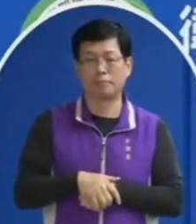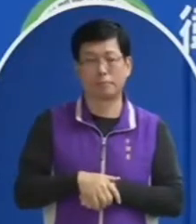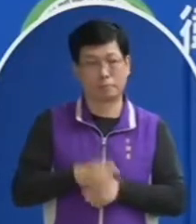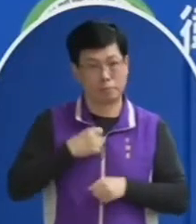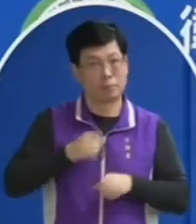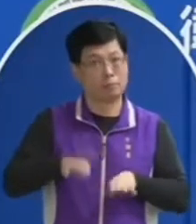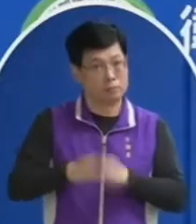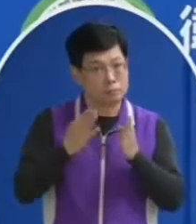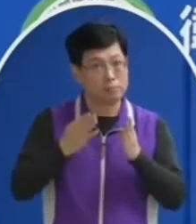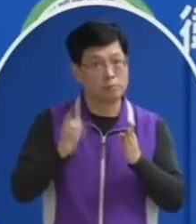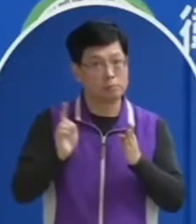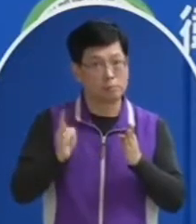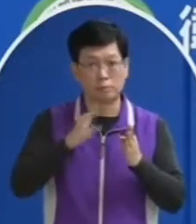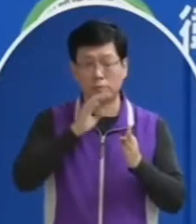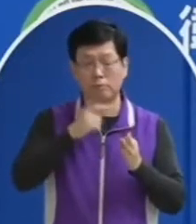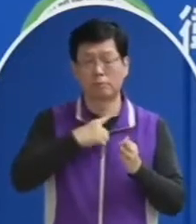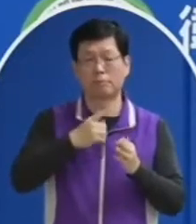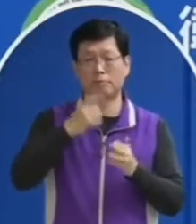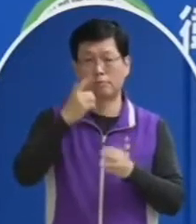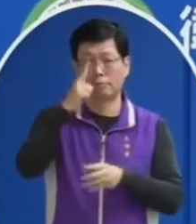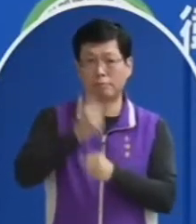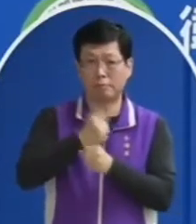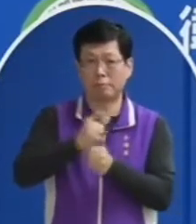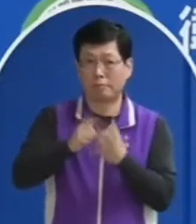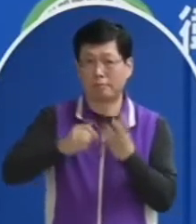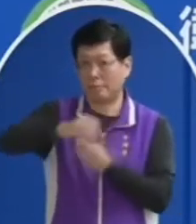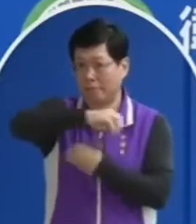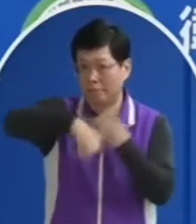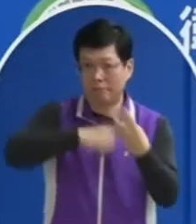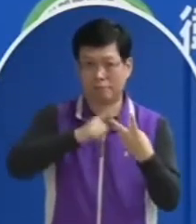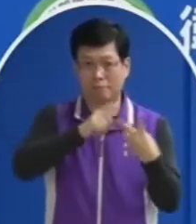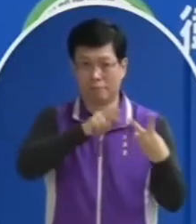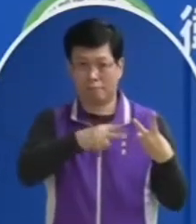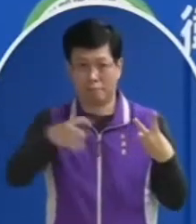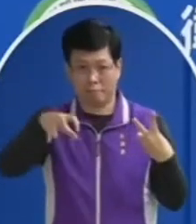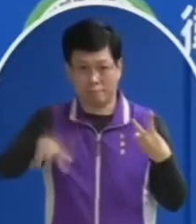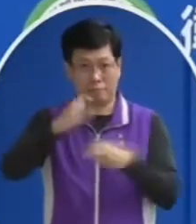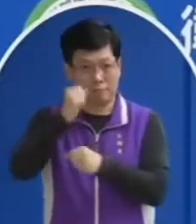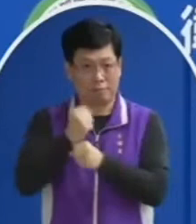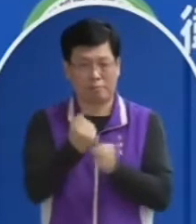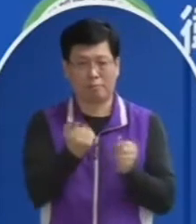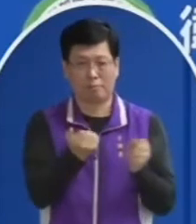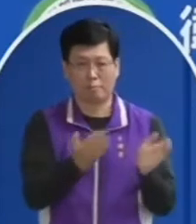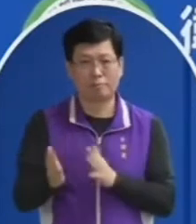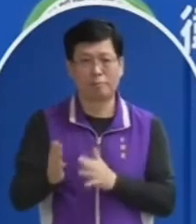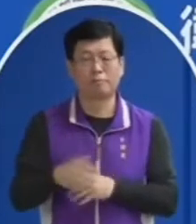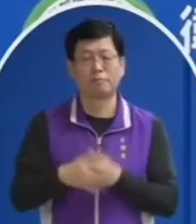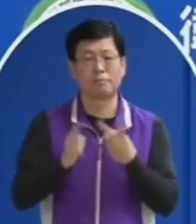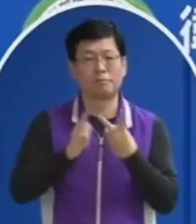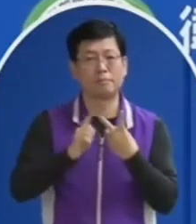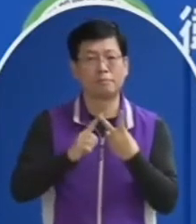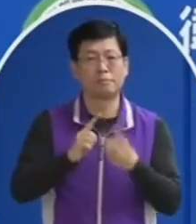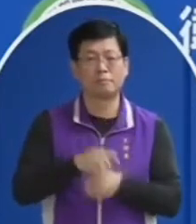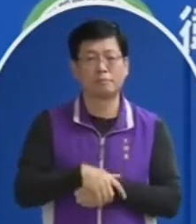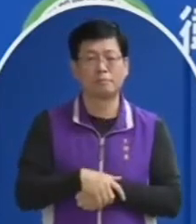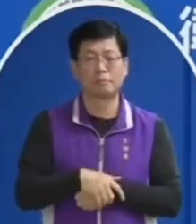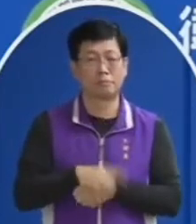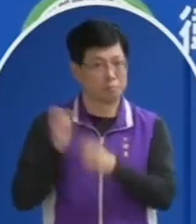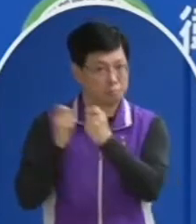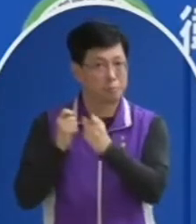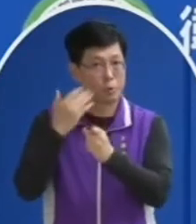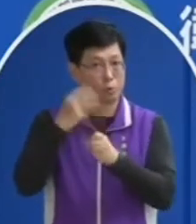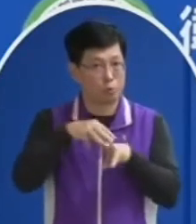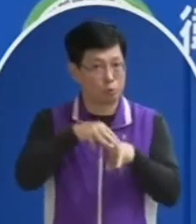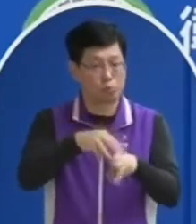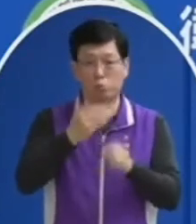始要做所谓弹性上班跟异地上班的规划。然后第二个，在这段时间有外出